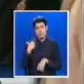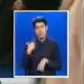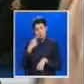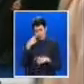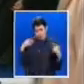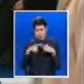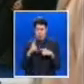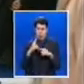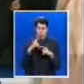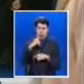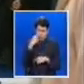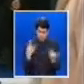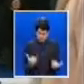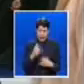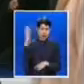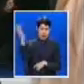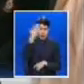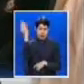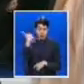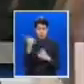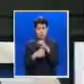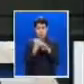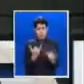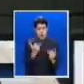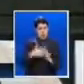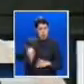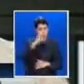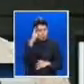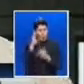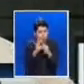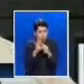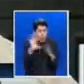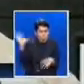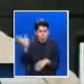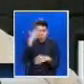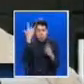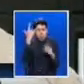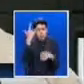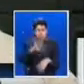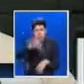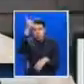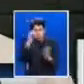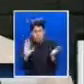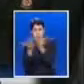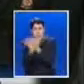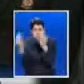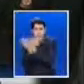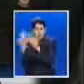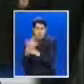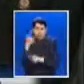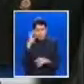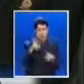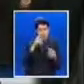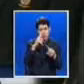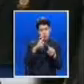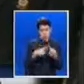พวกภูมิอากาศในปีเนี่ยที่ทุกคนเป็นกังวลเกี่ยวกับเรื่องปรากฏการณ์เอลนีโญ่ซึ่งปรากฏการณ์เอลนีโญ่มีต่อเนื่องตั้งแต่พฤศจิก